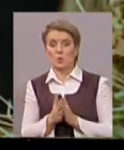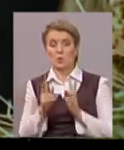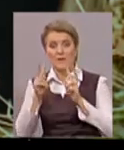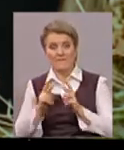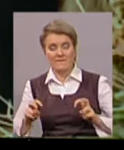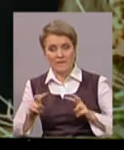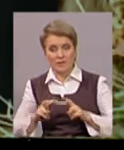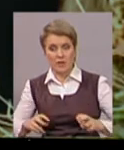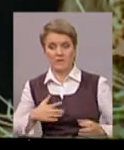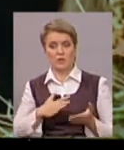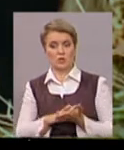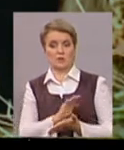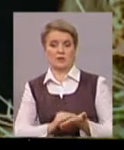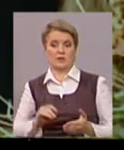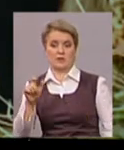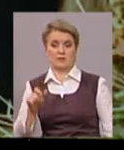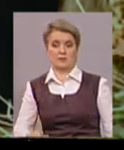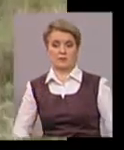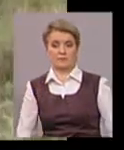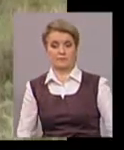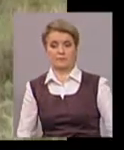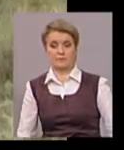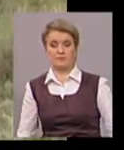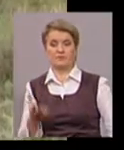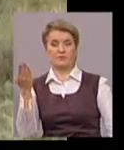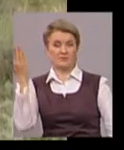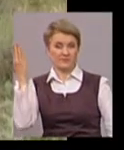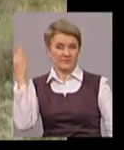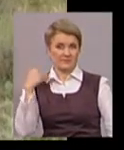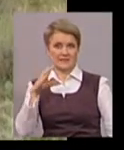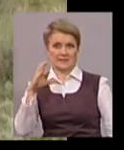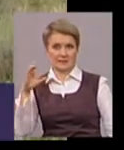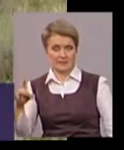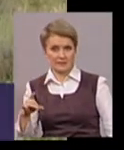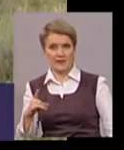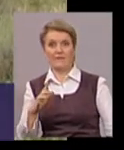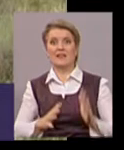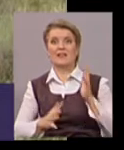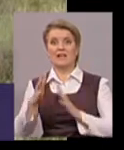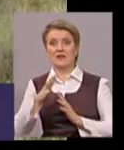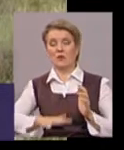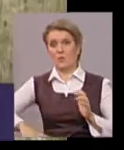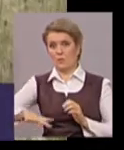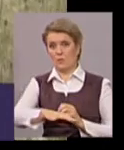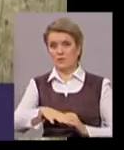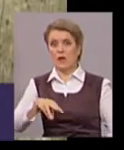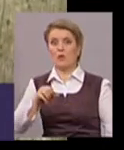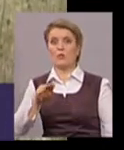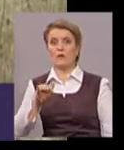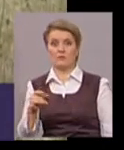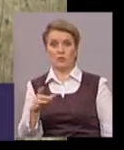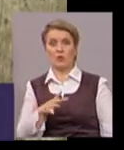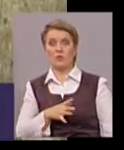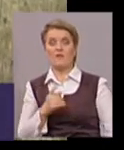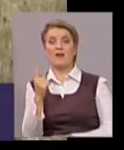вивчав журналіст Павло Мельничук. Ще за Радянського Союзу в одному з лісових масивів у Лукачинському районі базувався